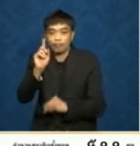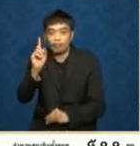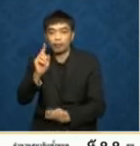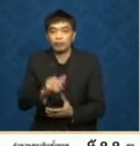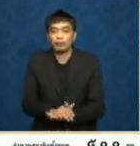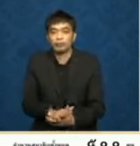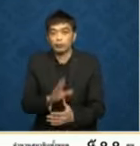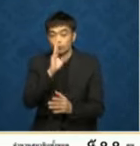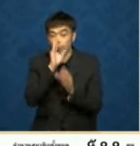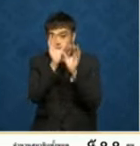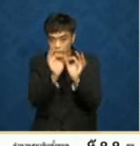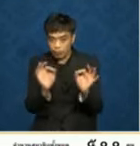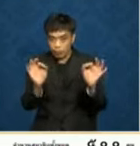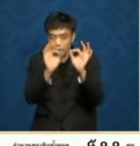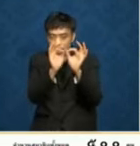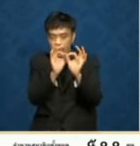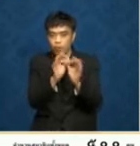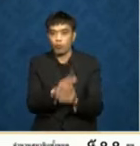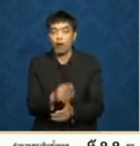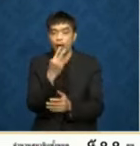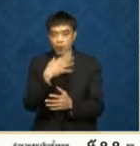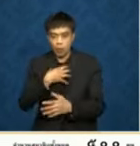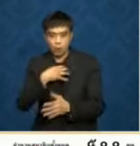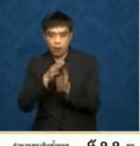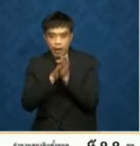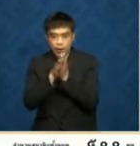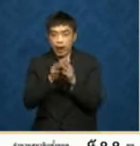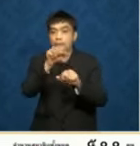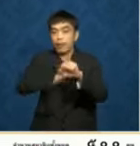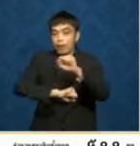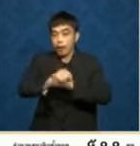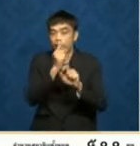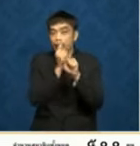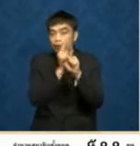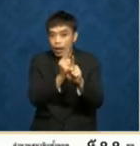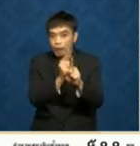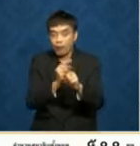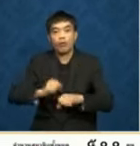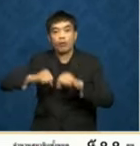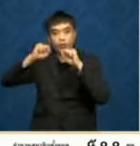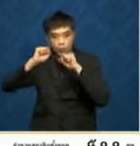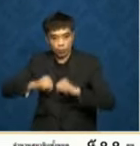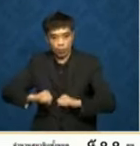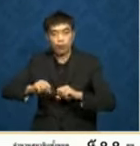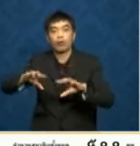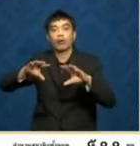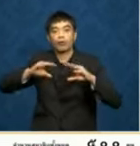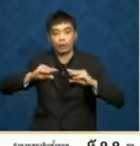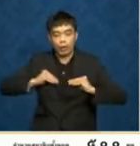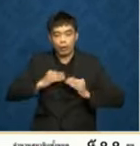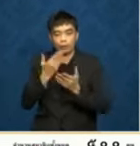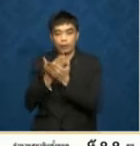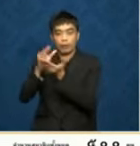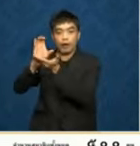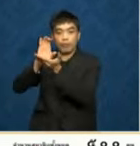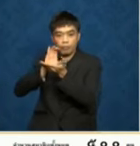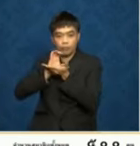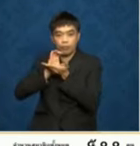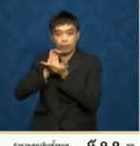แบนี้ เห็นวานี่คือสิ่แนวทางทพเราจะเดินไปถาทจากกรุณา โงมะติ เห็นชอบ พิเจรณางบประมาณ